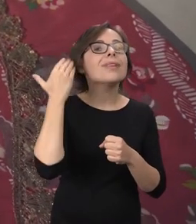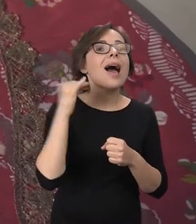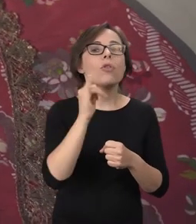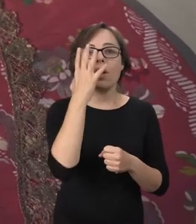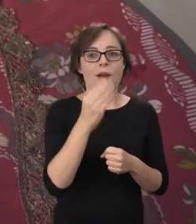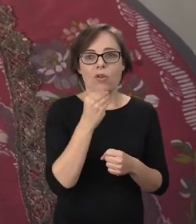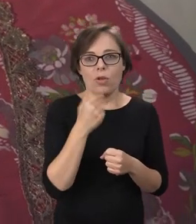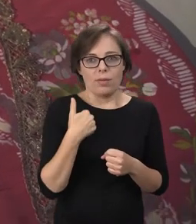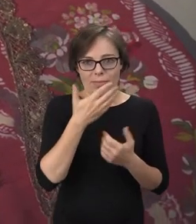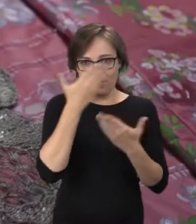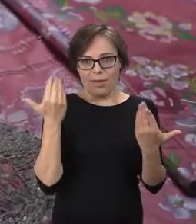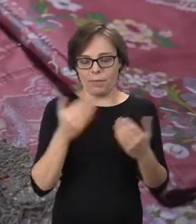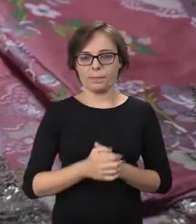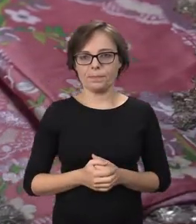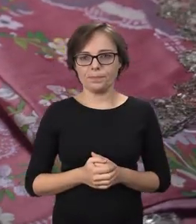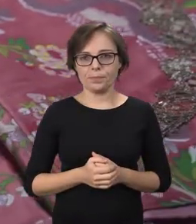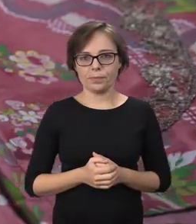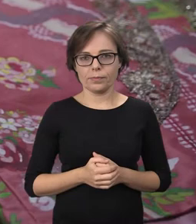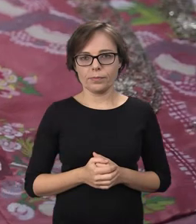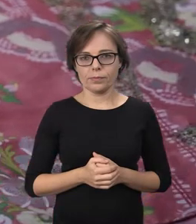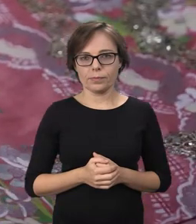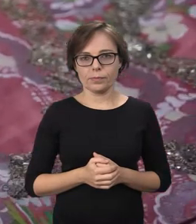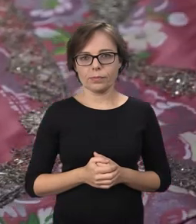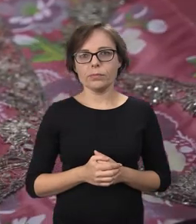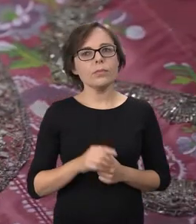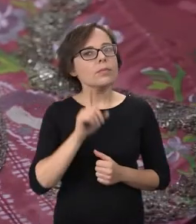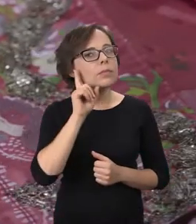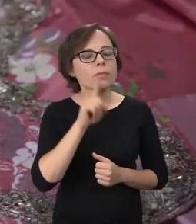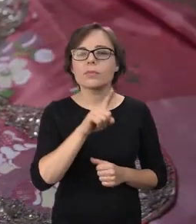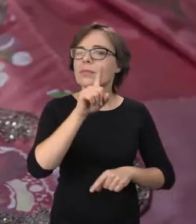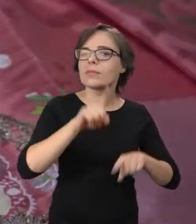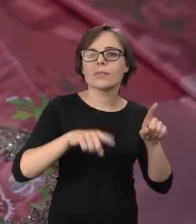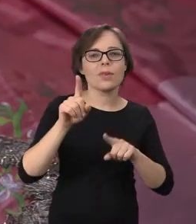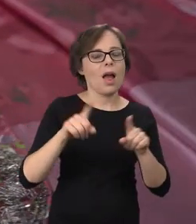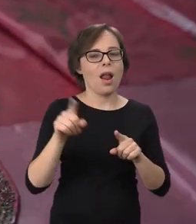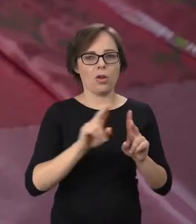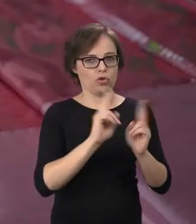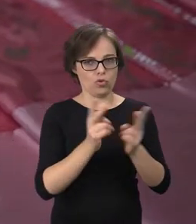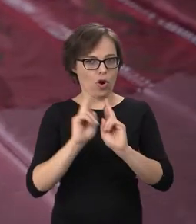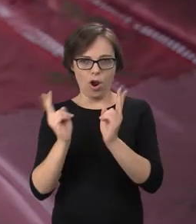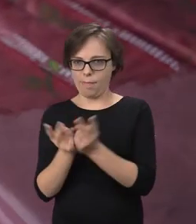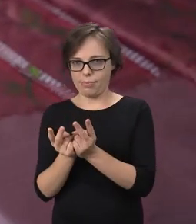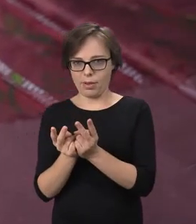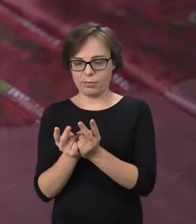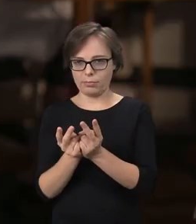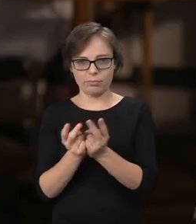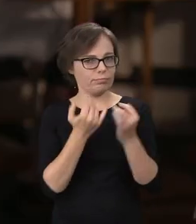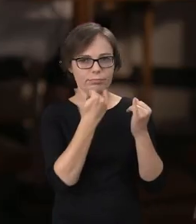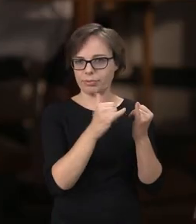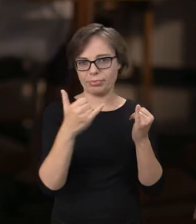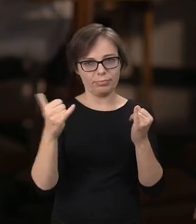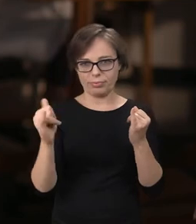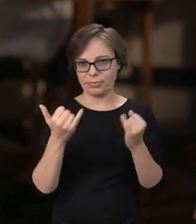miejscu, które się nie zachowało. Podchodzi się do tego zupełnie indywidualnie do każdej jednej konserwacji.